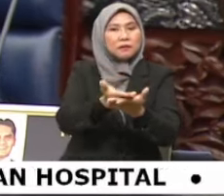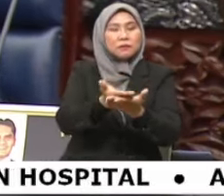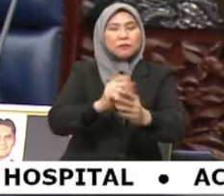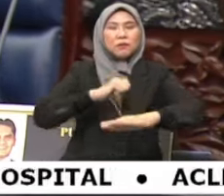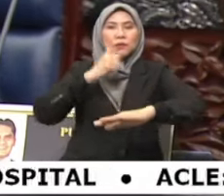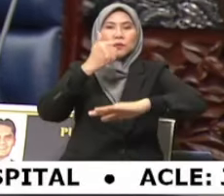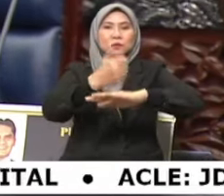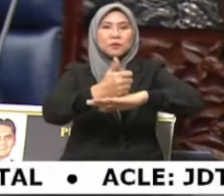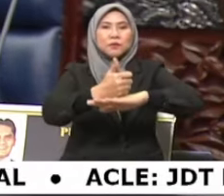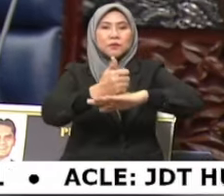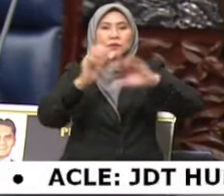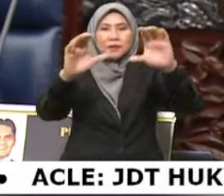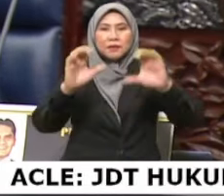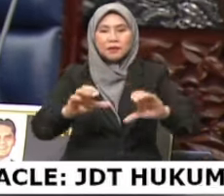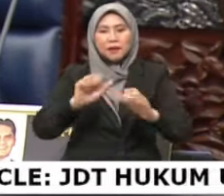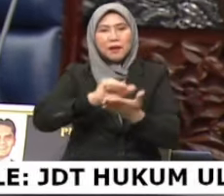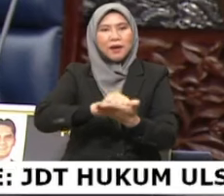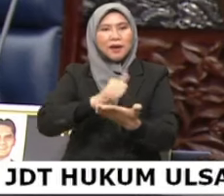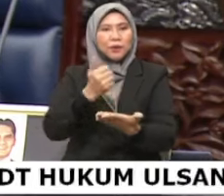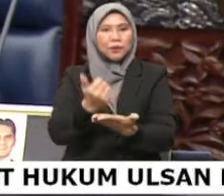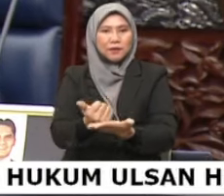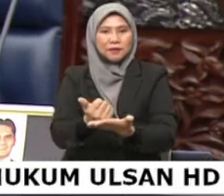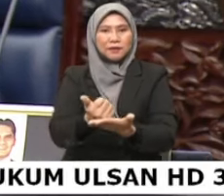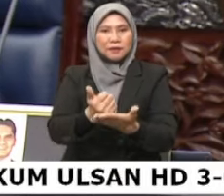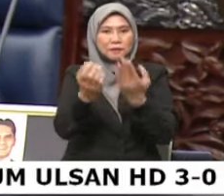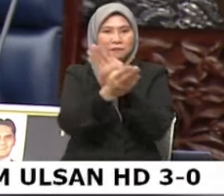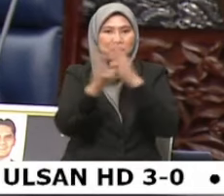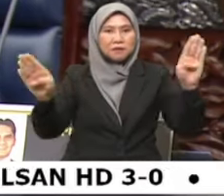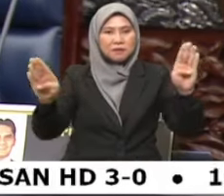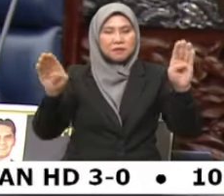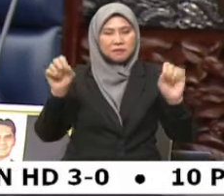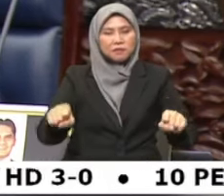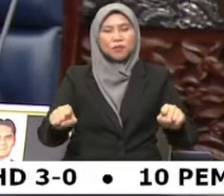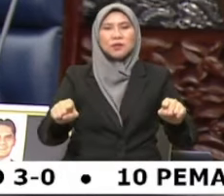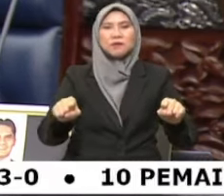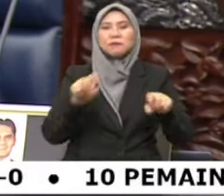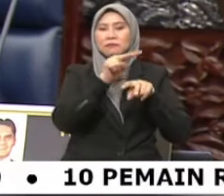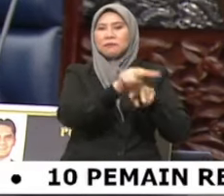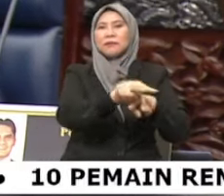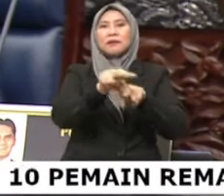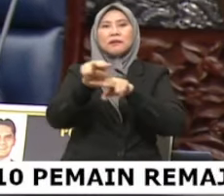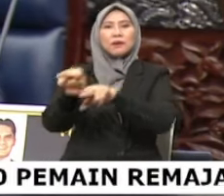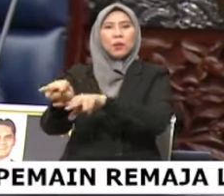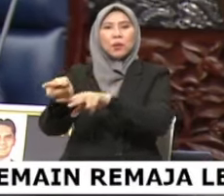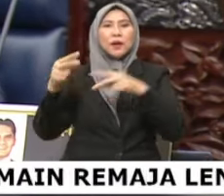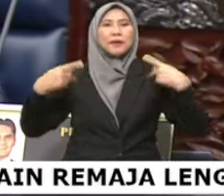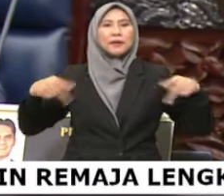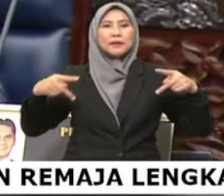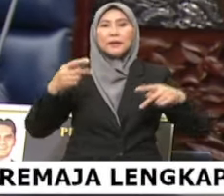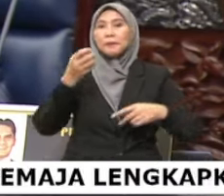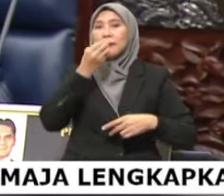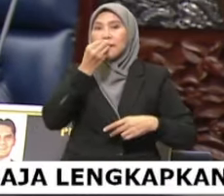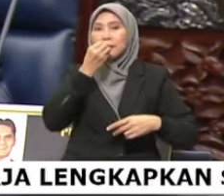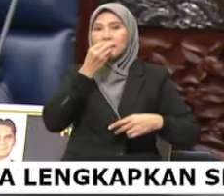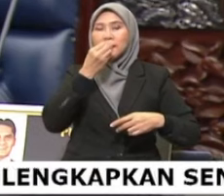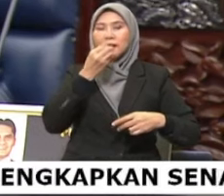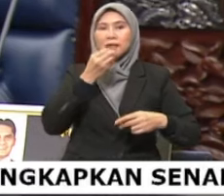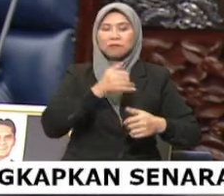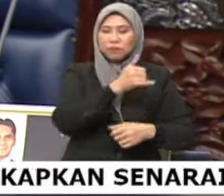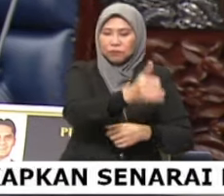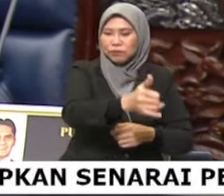mewujudkan mekanisme audit bebas yang dapat memantau premis makanan dan minuman secara